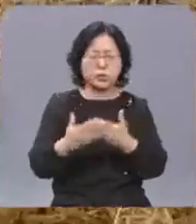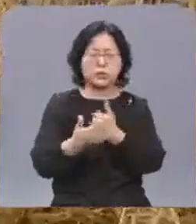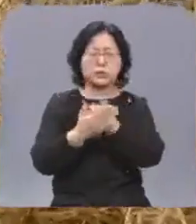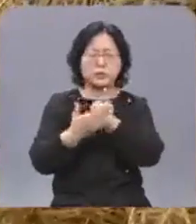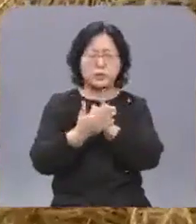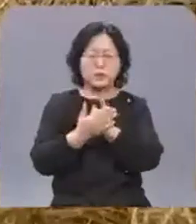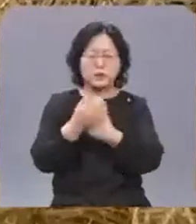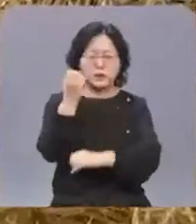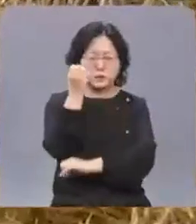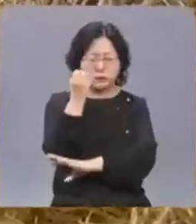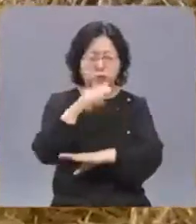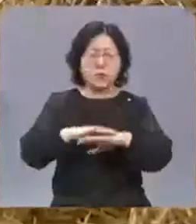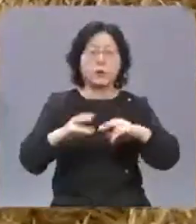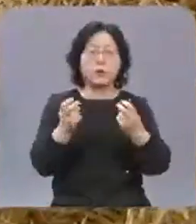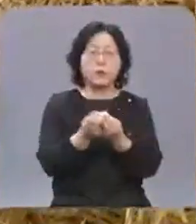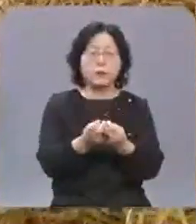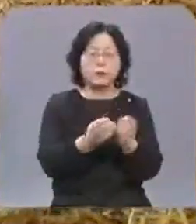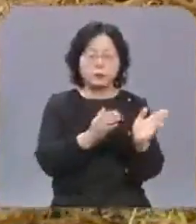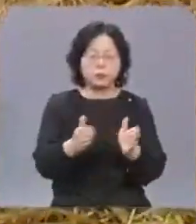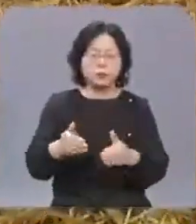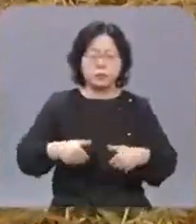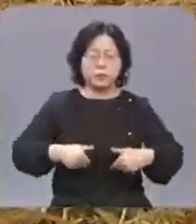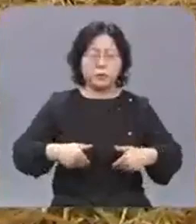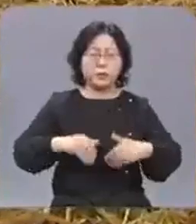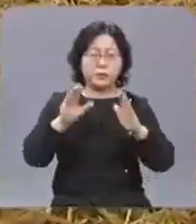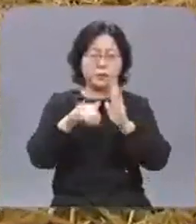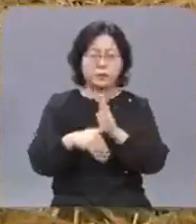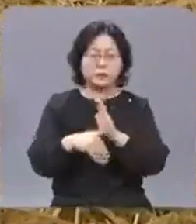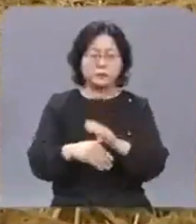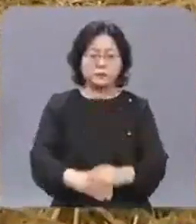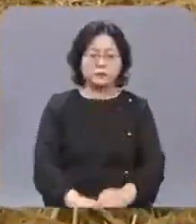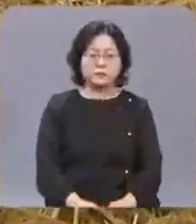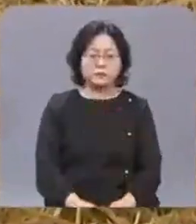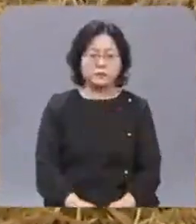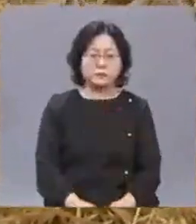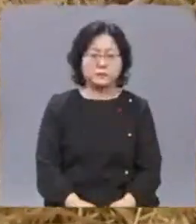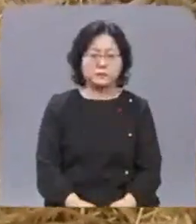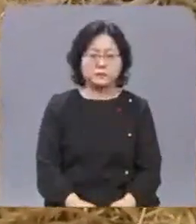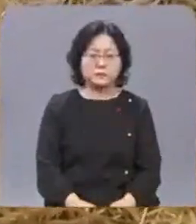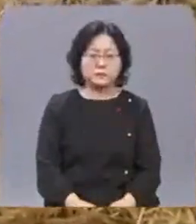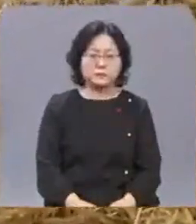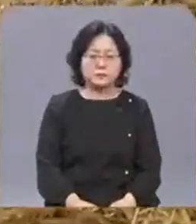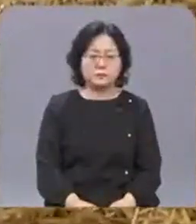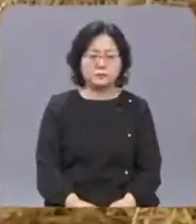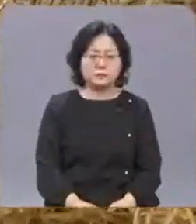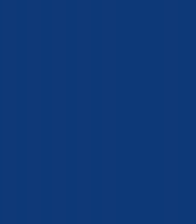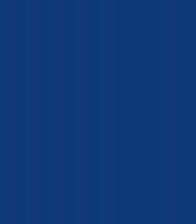될 근본적인 대책 마련이 시급합니다. KBS 뉴스 김정대입니다.